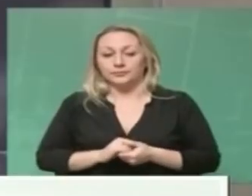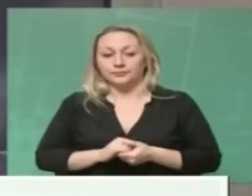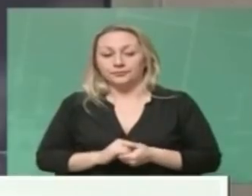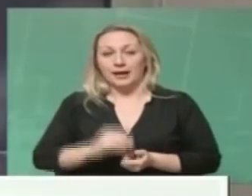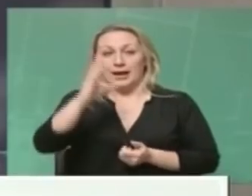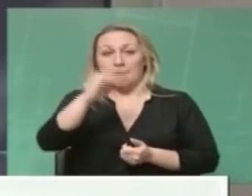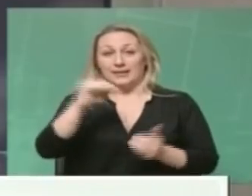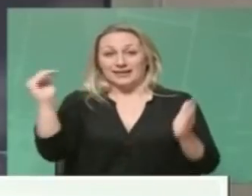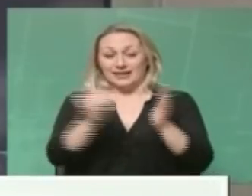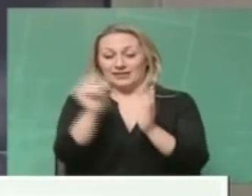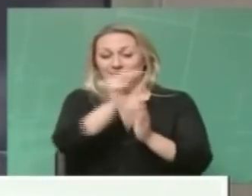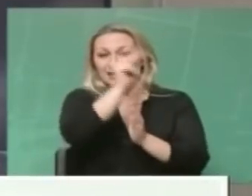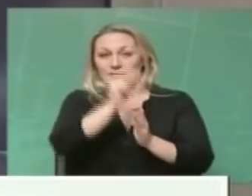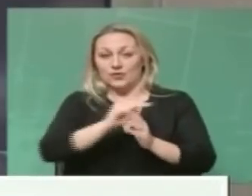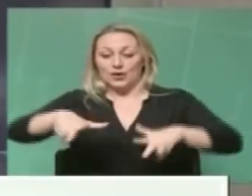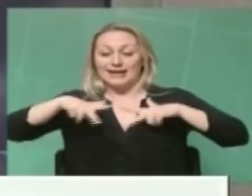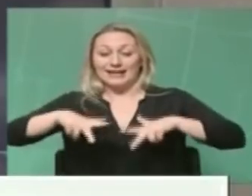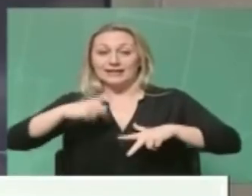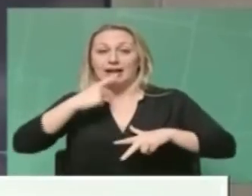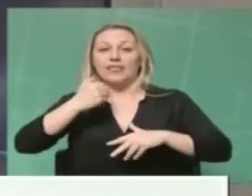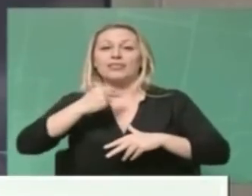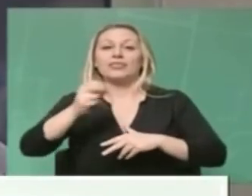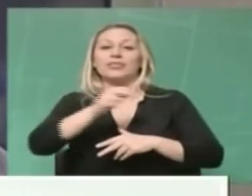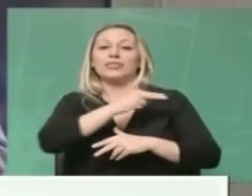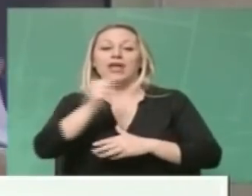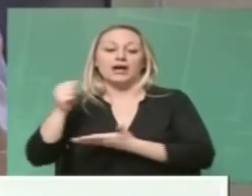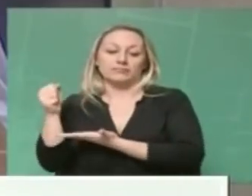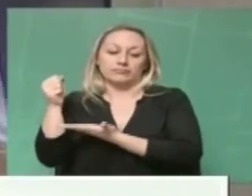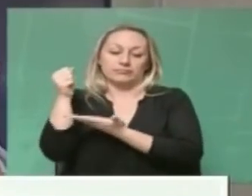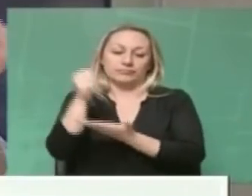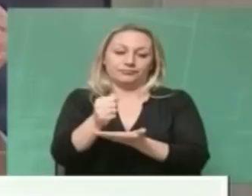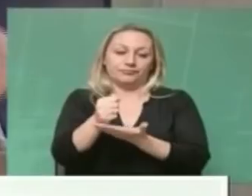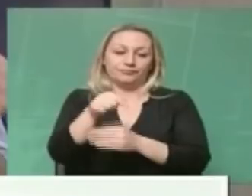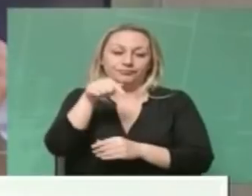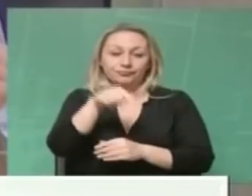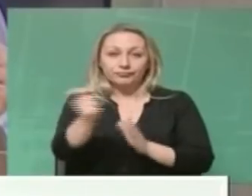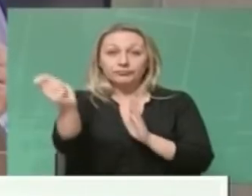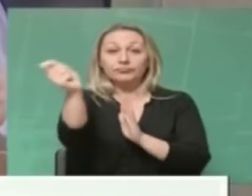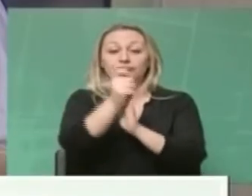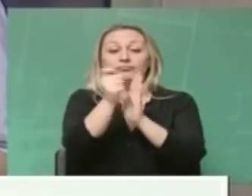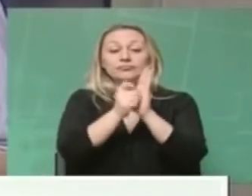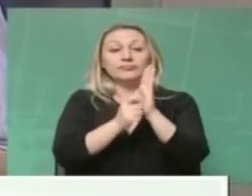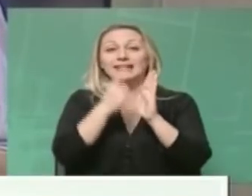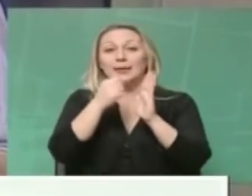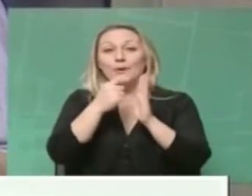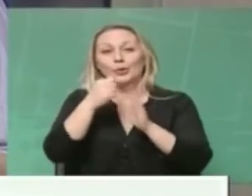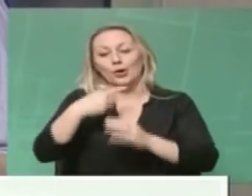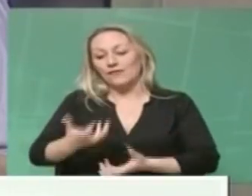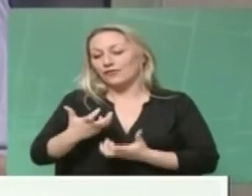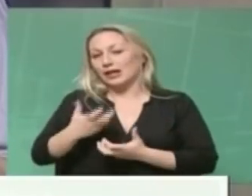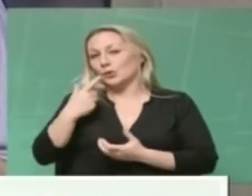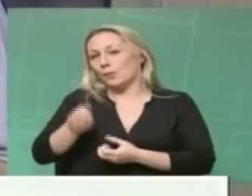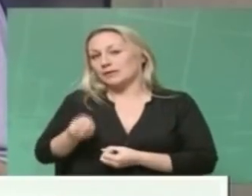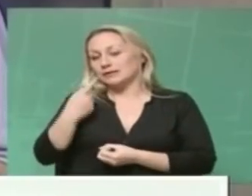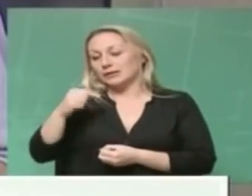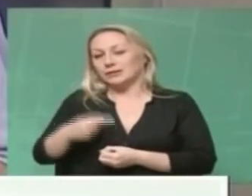50.000 ευρώ η κυβέρνηση λέει ότι θα δώσει, ενδεχομένως αυτό δεν καταγράφεται επειδή είναι φρέσκα κουλούρια, προκειμένου